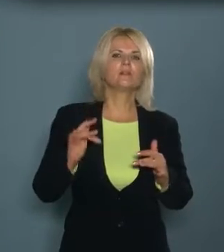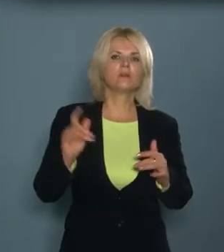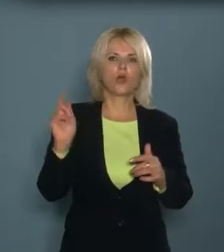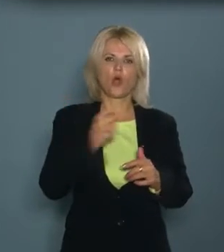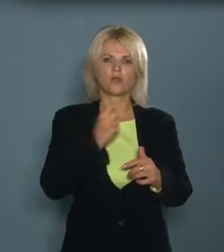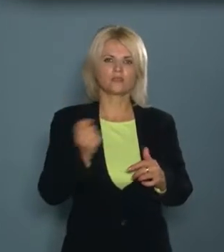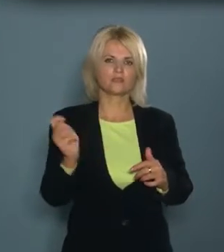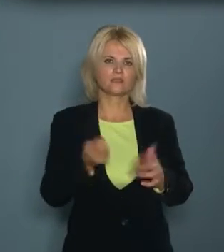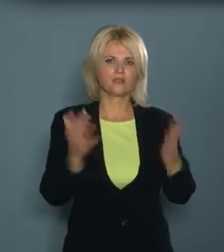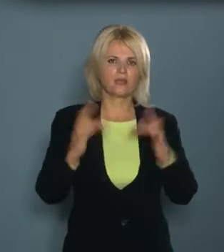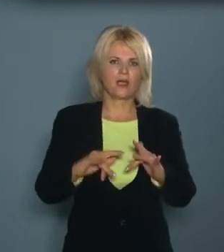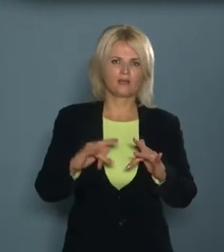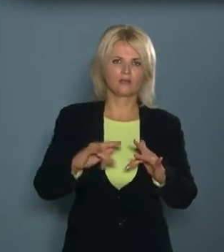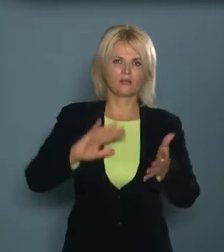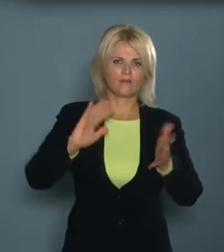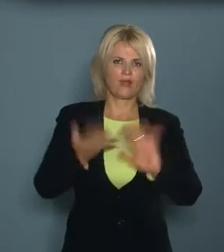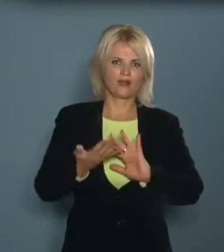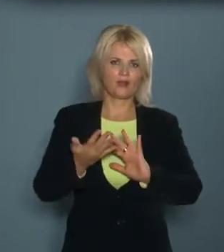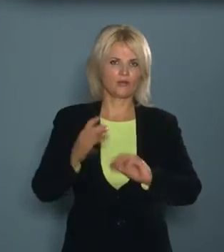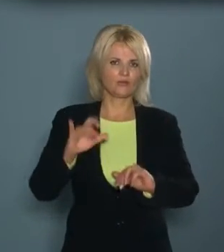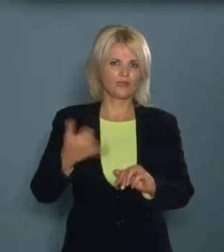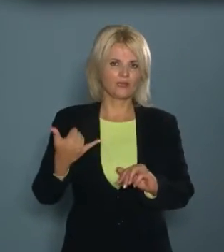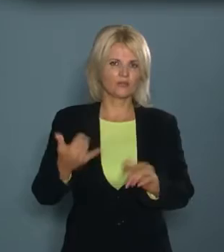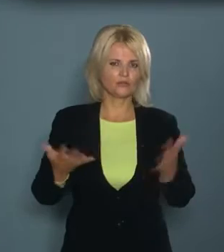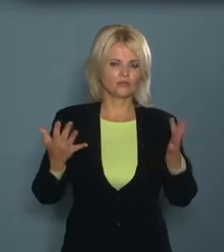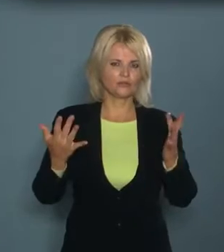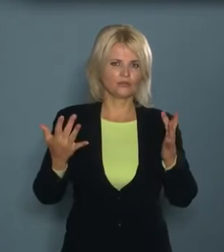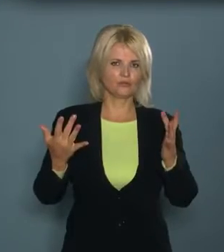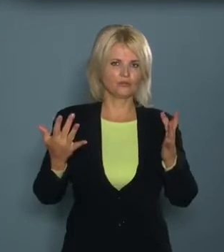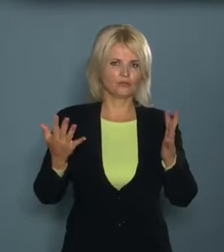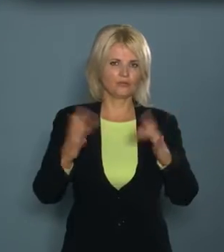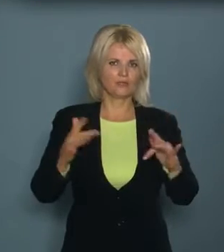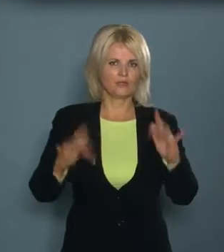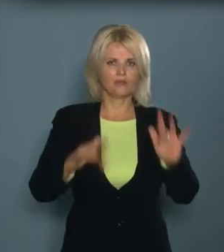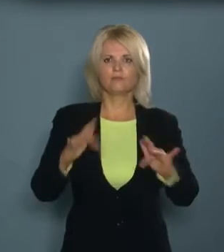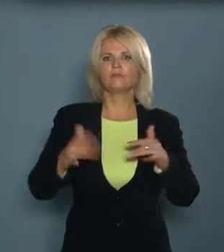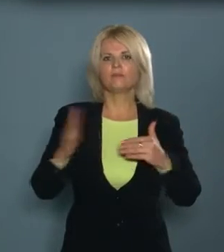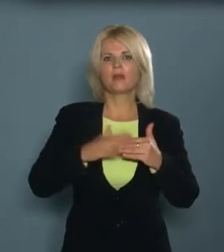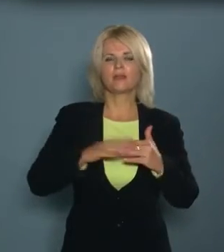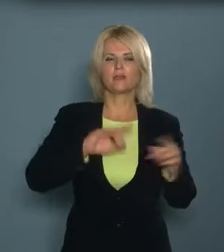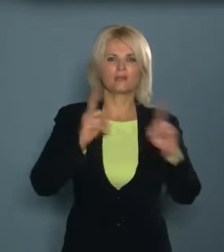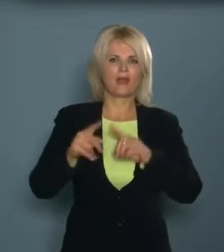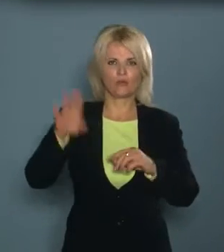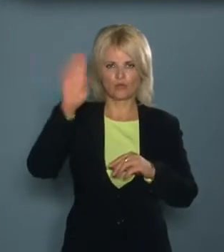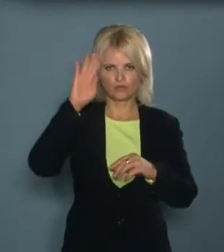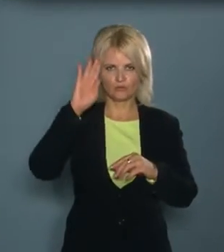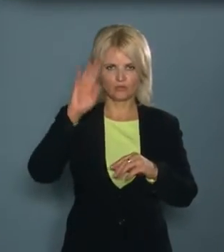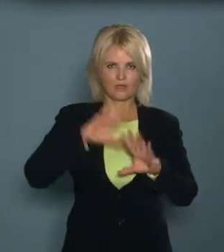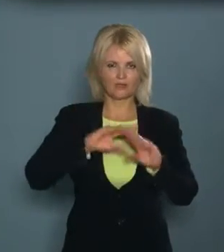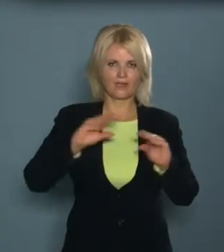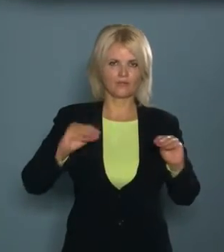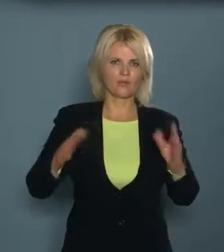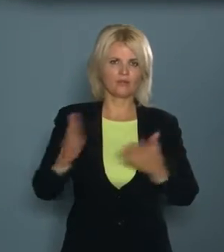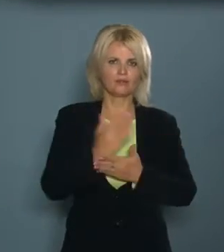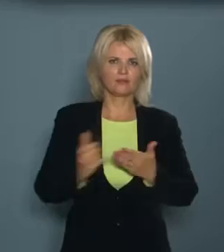ez. A felkelőknek és a helyenként melléjük álló katonáknak számtalan kis